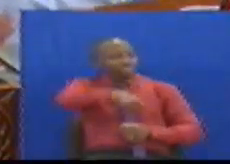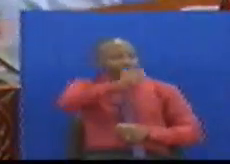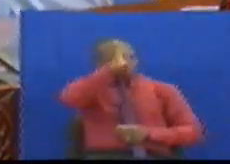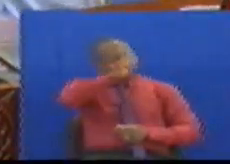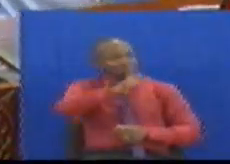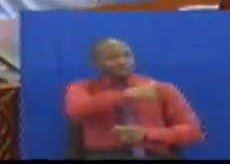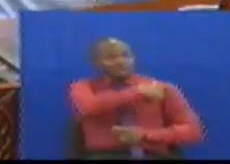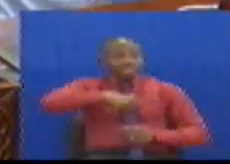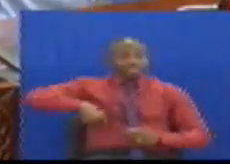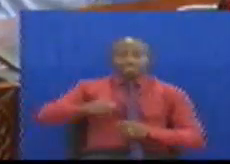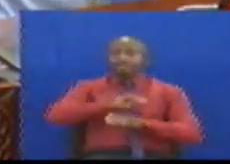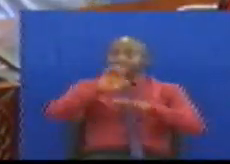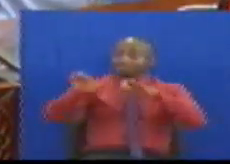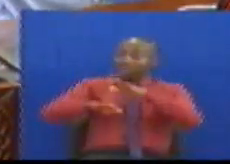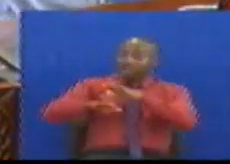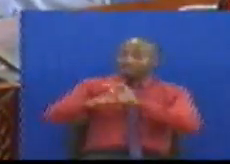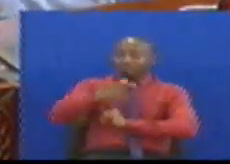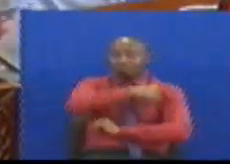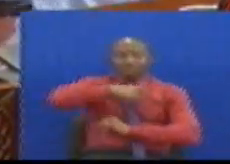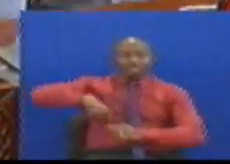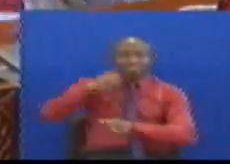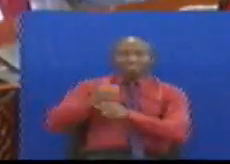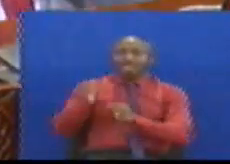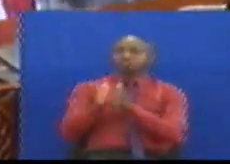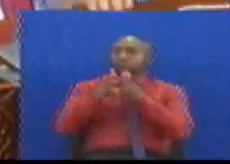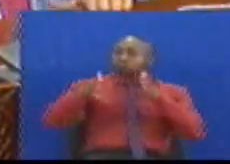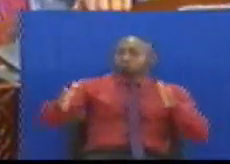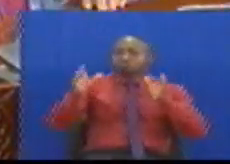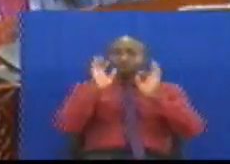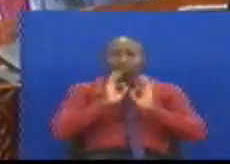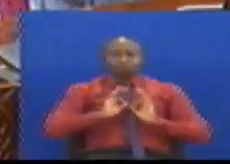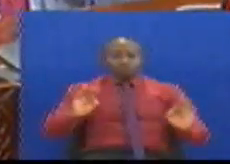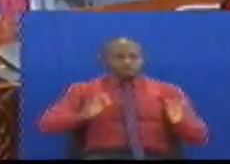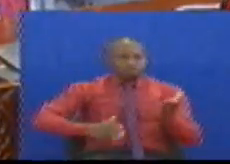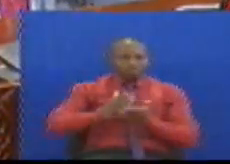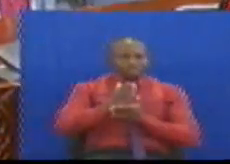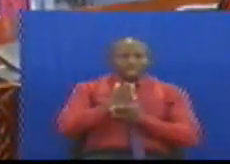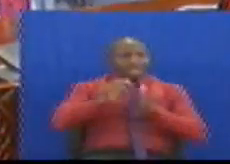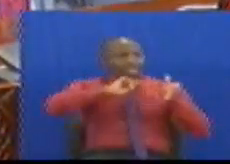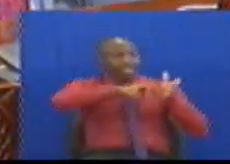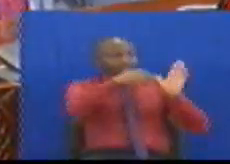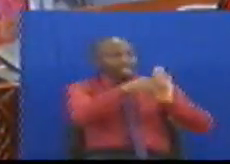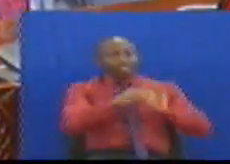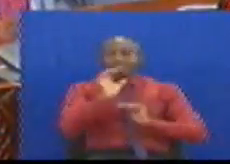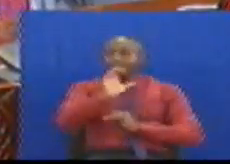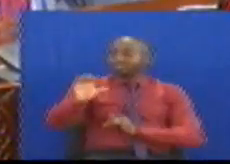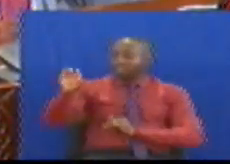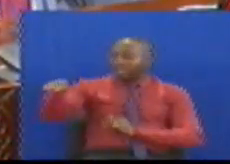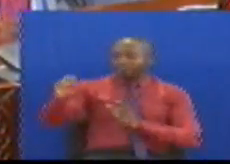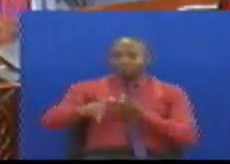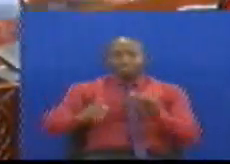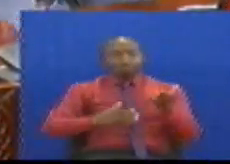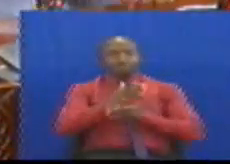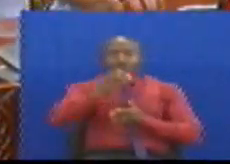Makamu wa Rais kwa kazi kubwa na nzuri wanayoifanya kupitia ilani ya Chama cha Mapinduzi na kupitia hotuba